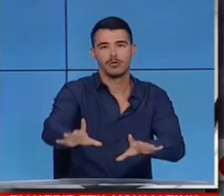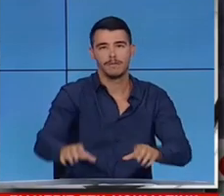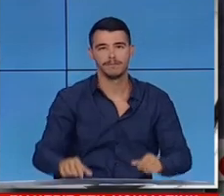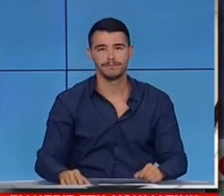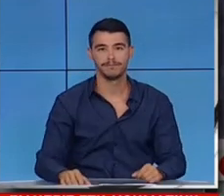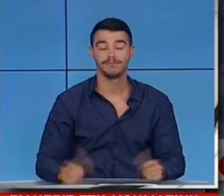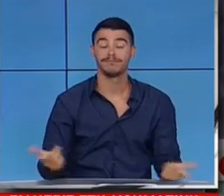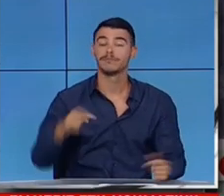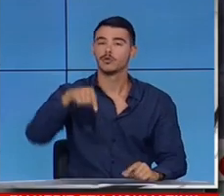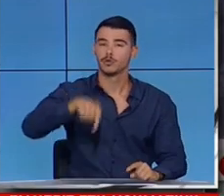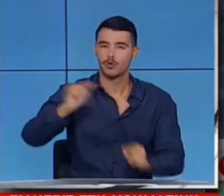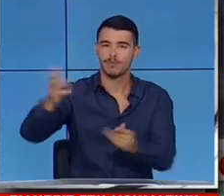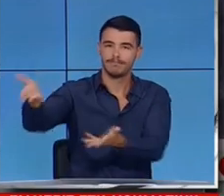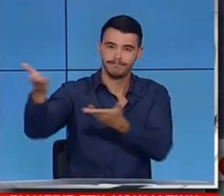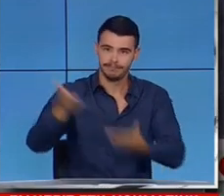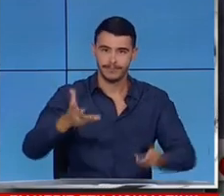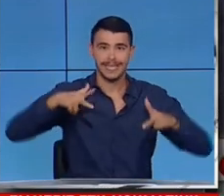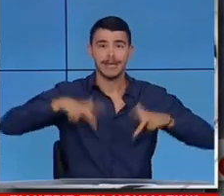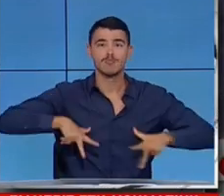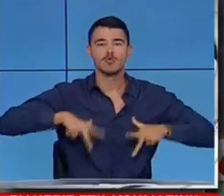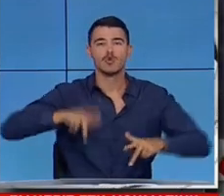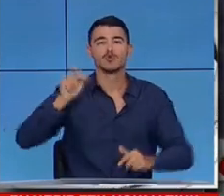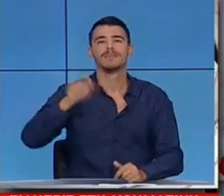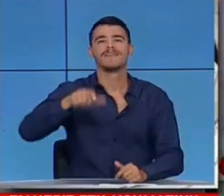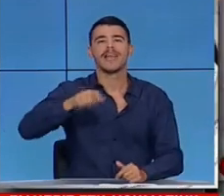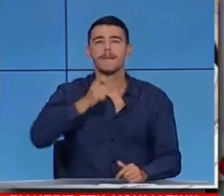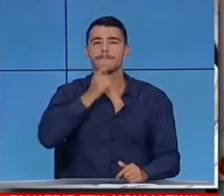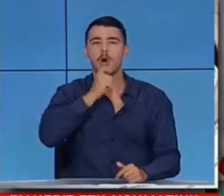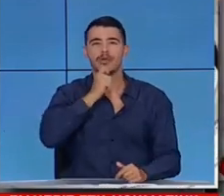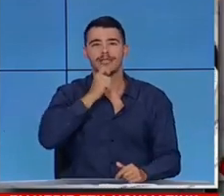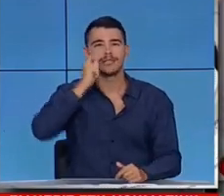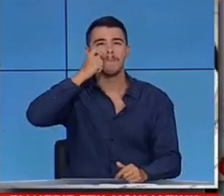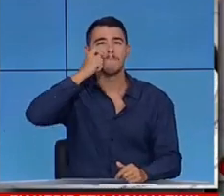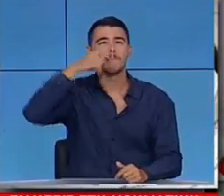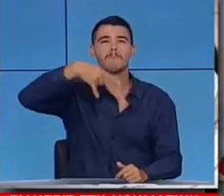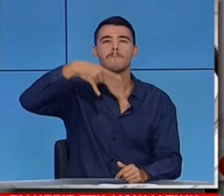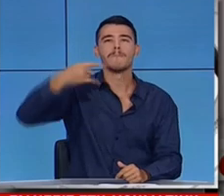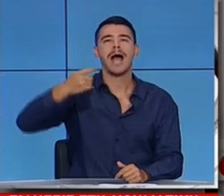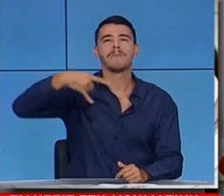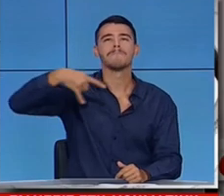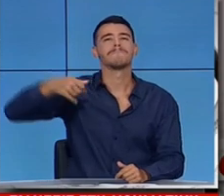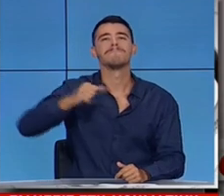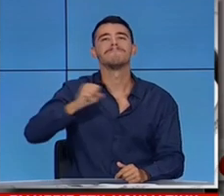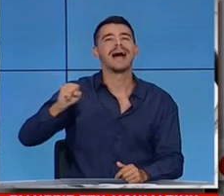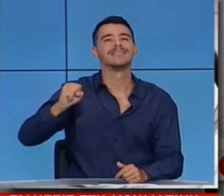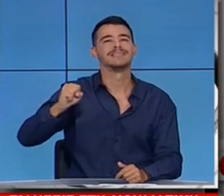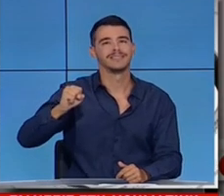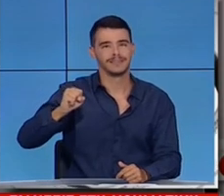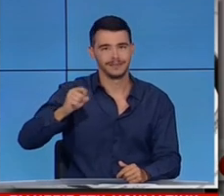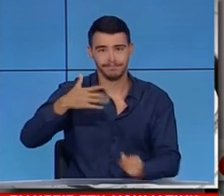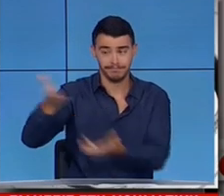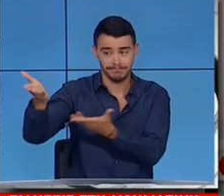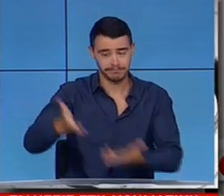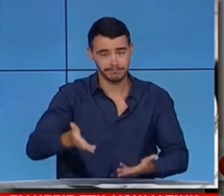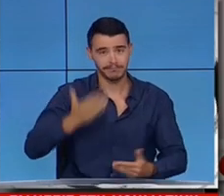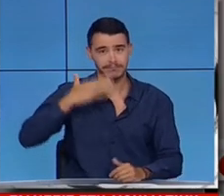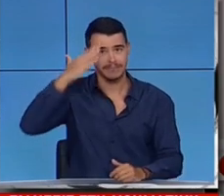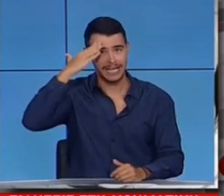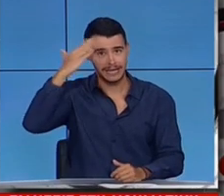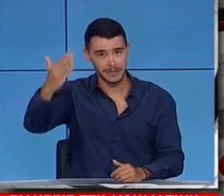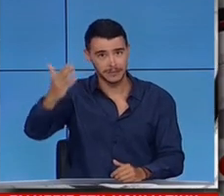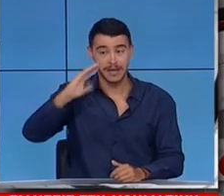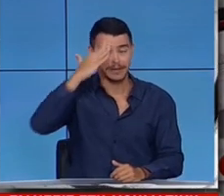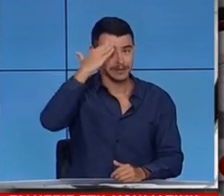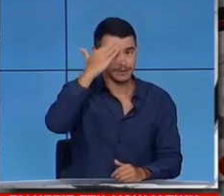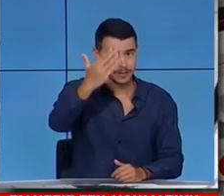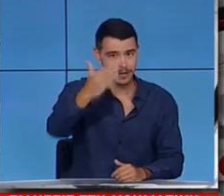Δύο μαζί μας λοιπόν είναι ο Υπουργός Ψηφιακής Πολιτικής, Νίκος Παπάς. Καλησπέρα σας, κύριε Υπουργέ. Κλείνει λοιπόν ένας μεγάλος